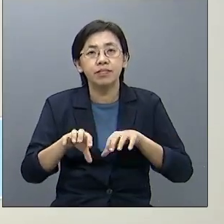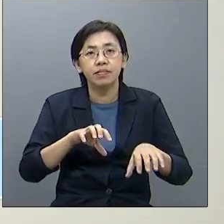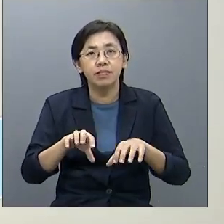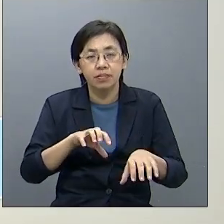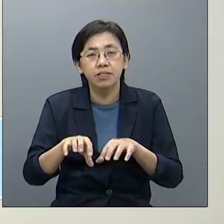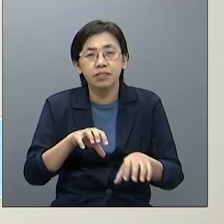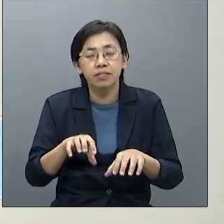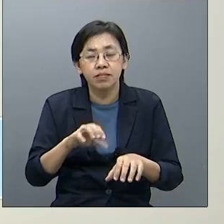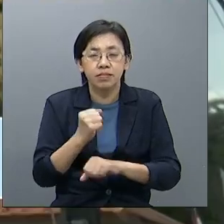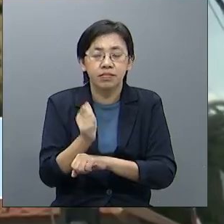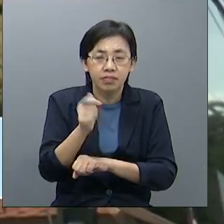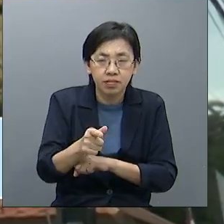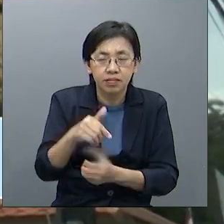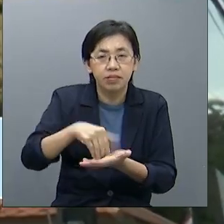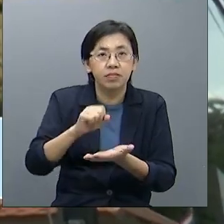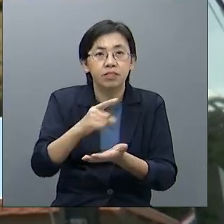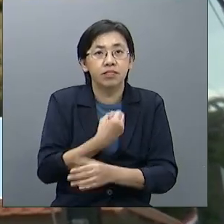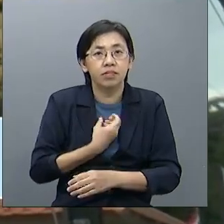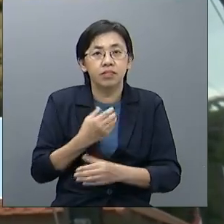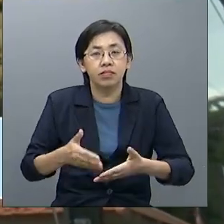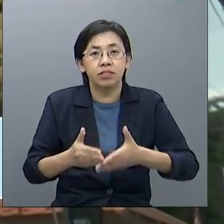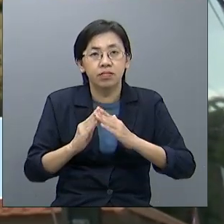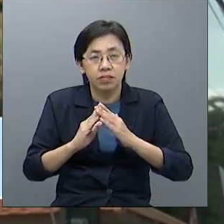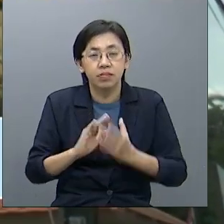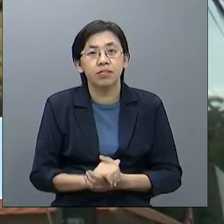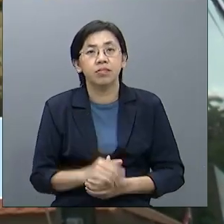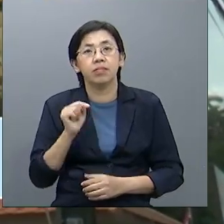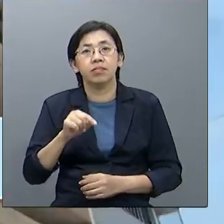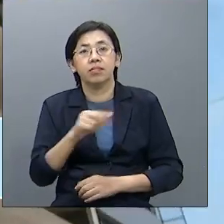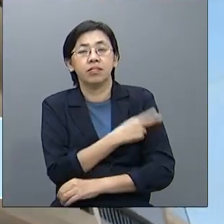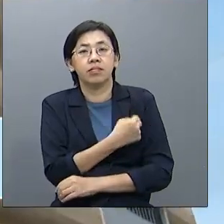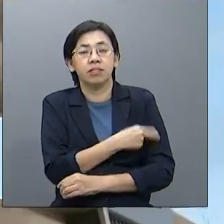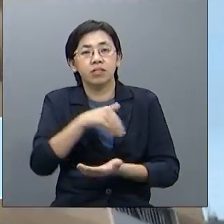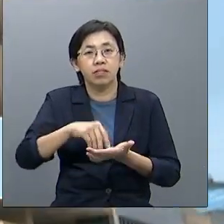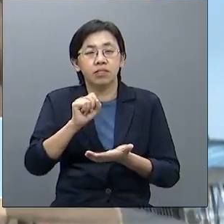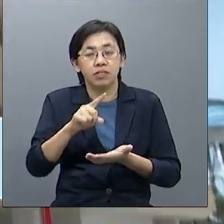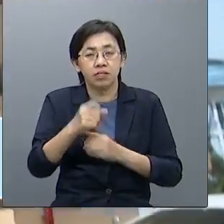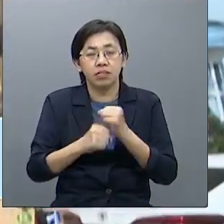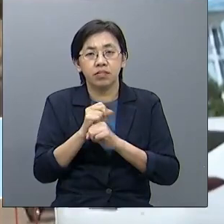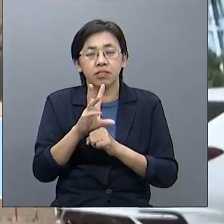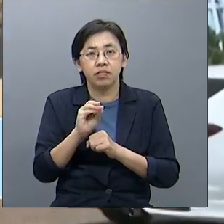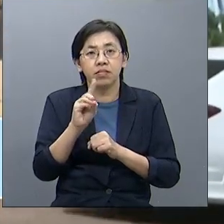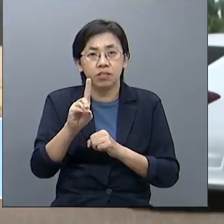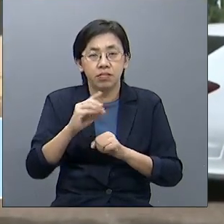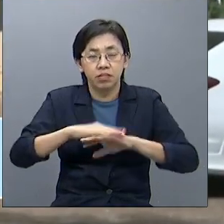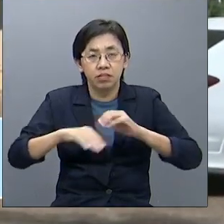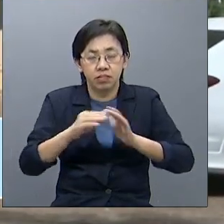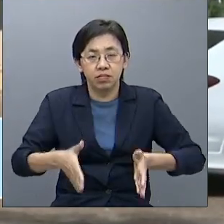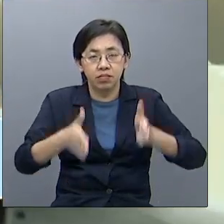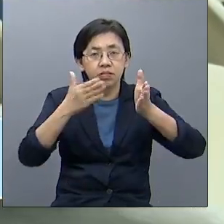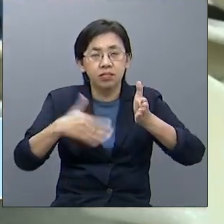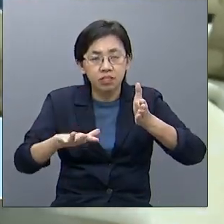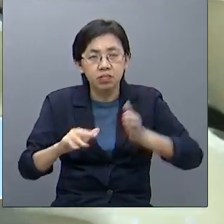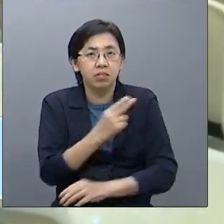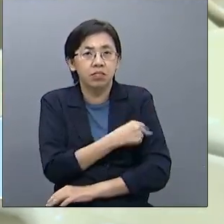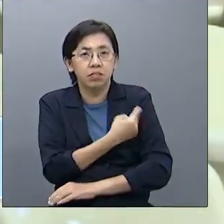หัวใจครับที่เราใช้เวลาดำเนินงานโรงพยาบาลมีตึกศูนย์ความเป็นเลิศอยู่แล้วนะฮะตั้งแต่ปี61ซึ่งดำเนินการแล้วเสร็จนะครับจริงๆนครพนมเนี่ยถือว่า